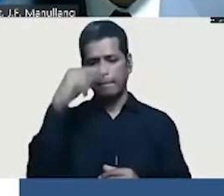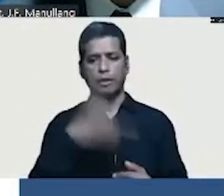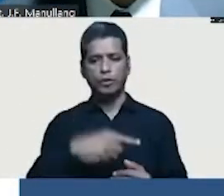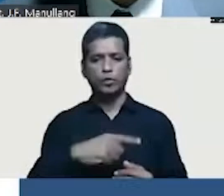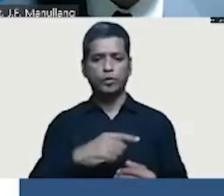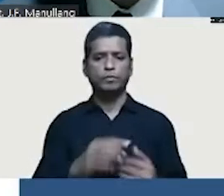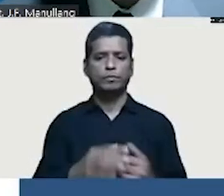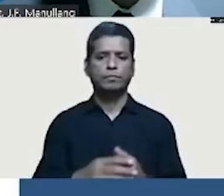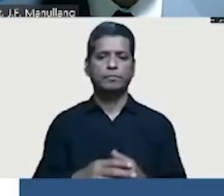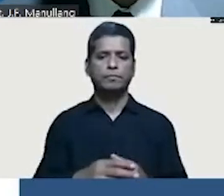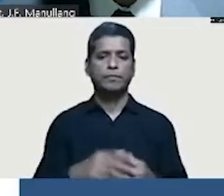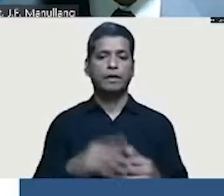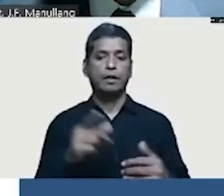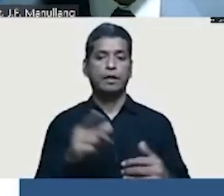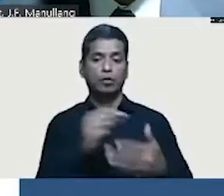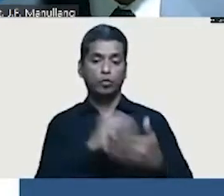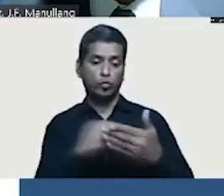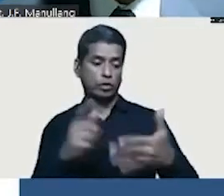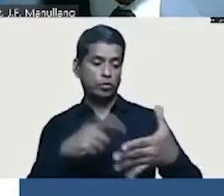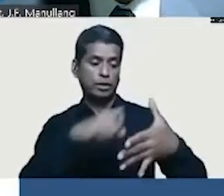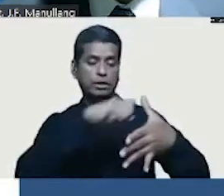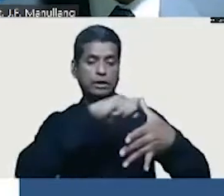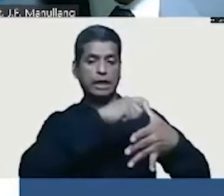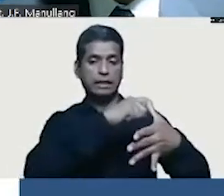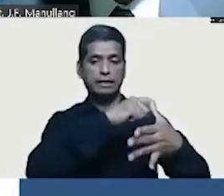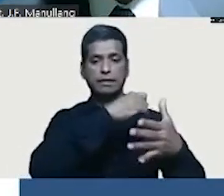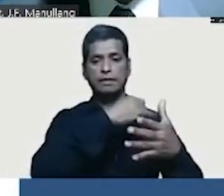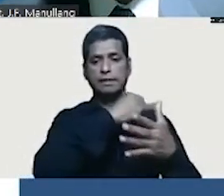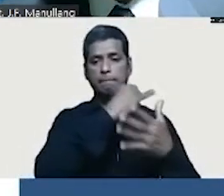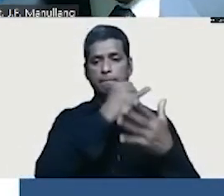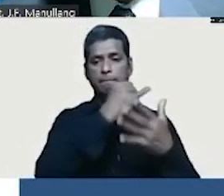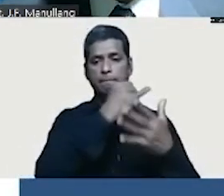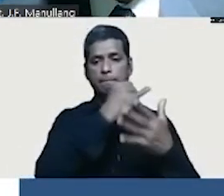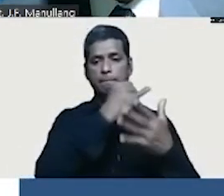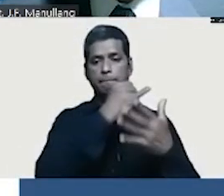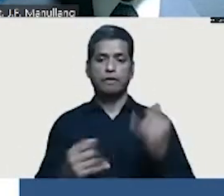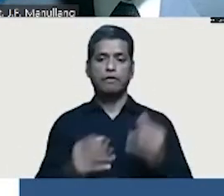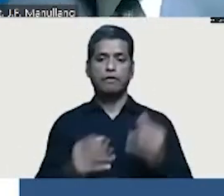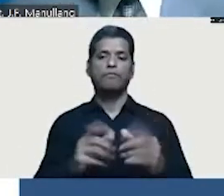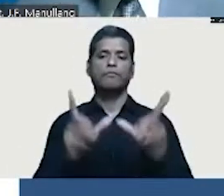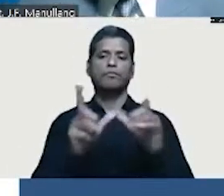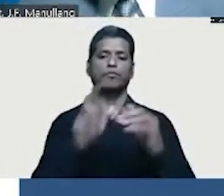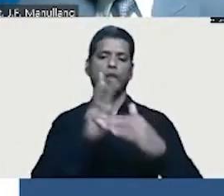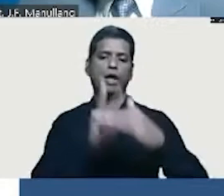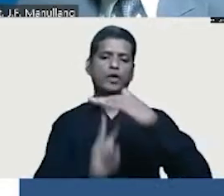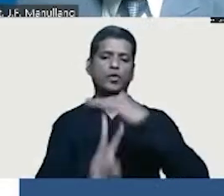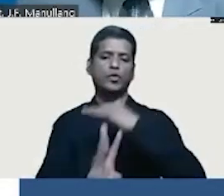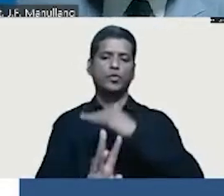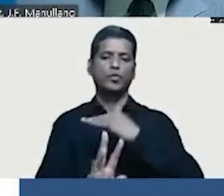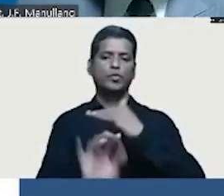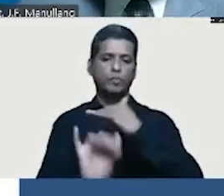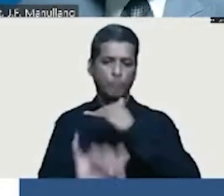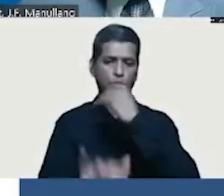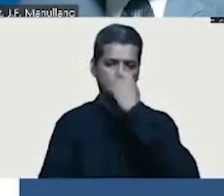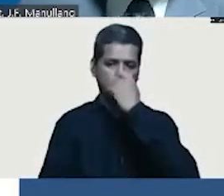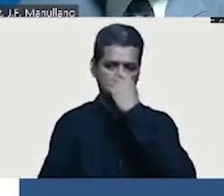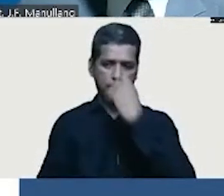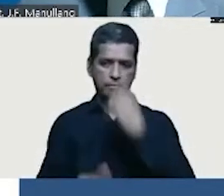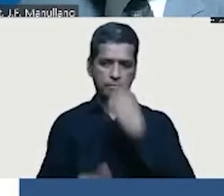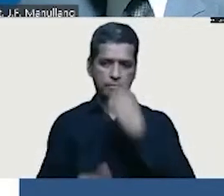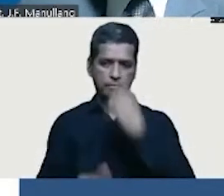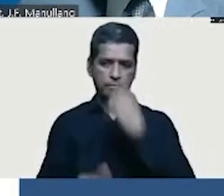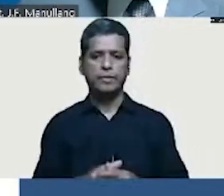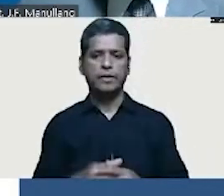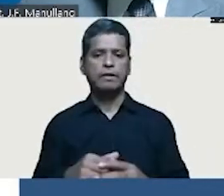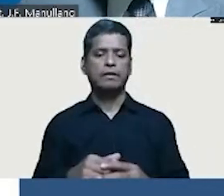kepada kitab Maleakhi kalau ada yang melenceng dari situ maka dia bukanlah Seorang nabi yang benar dan baginya tidak terbit fajar